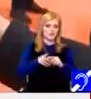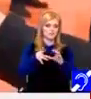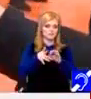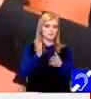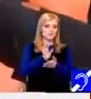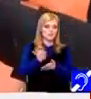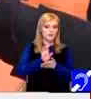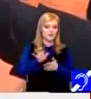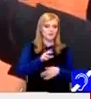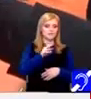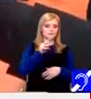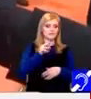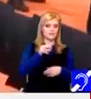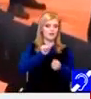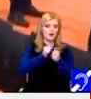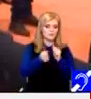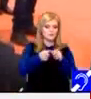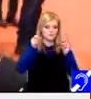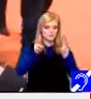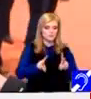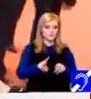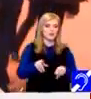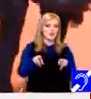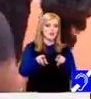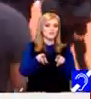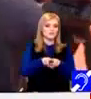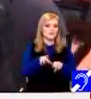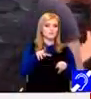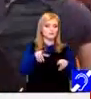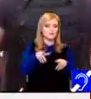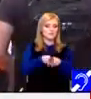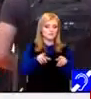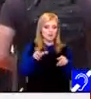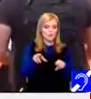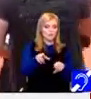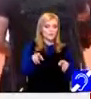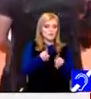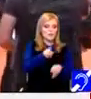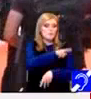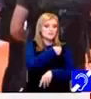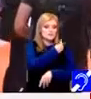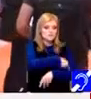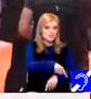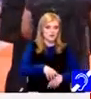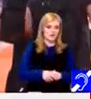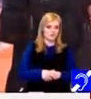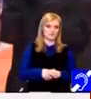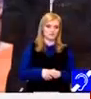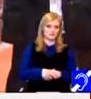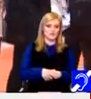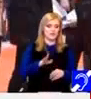titanium. And it has a diamond-like coating on top of it. And the inner side is like a medical